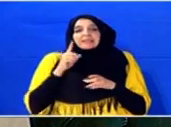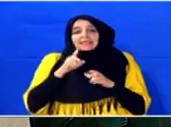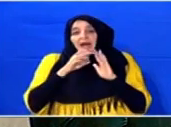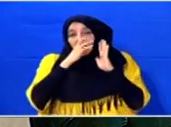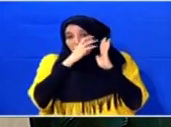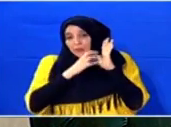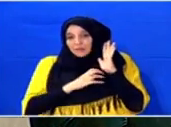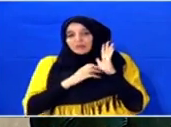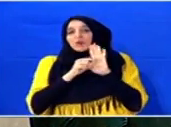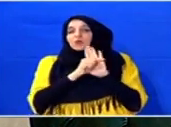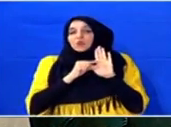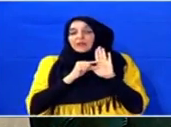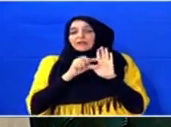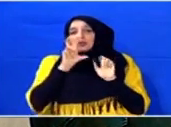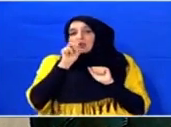النساء